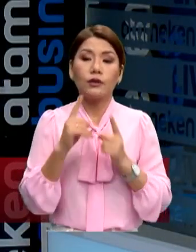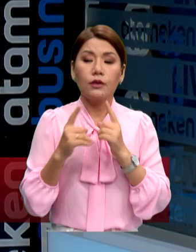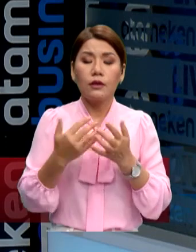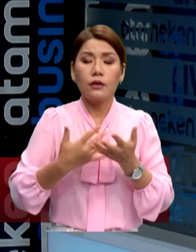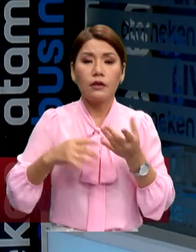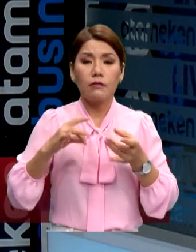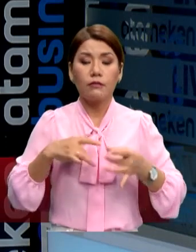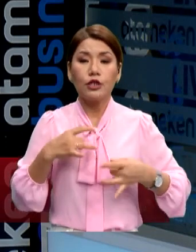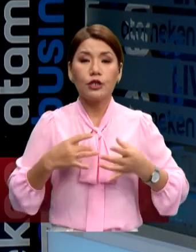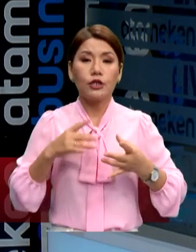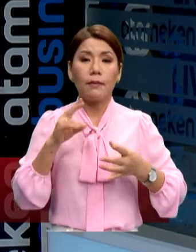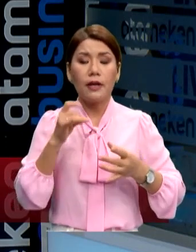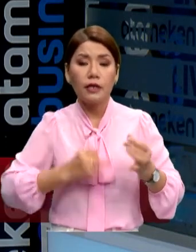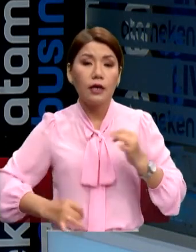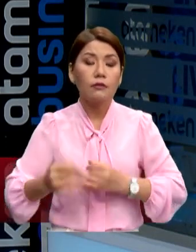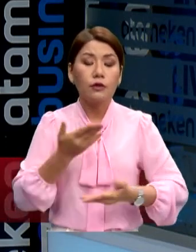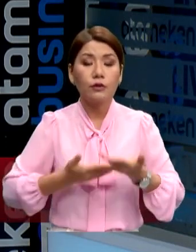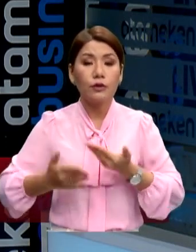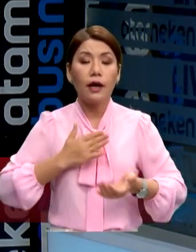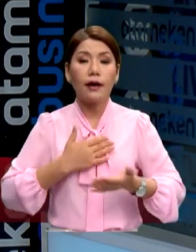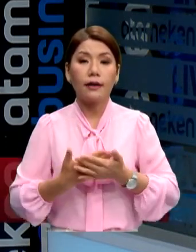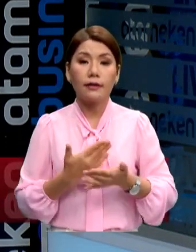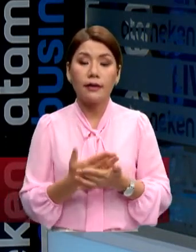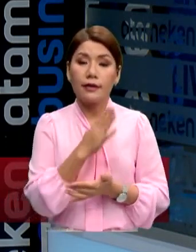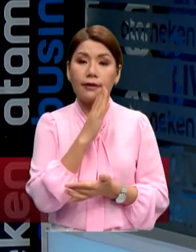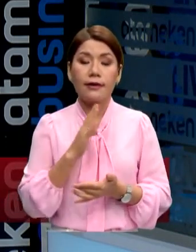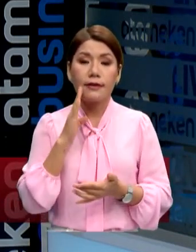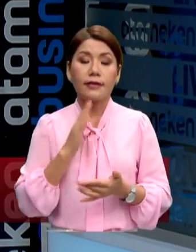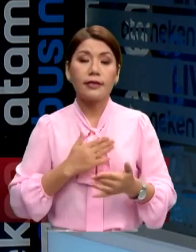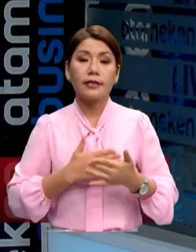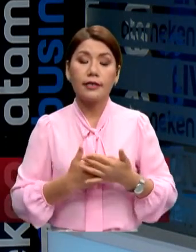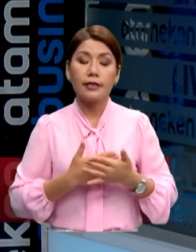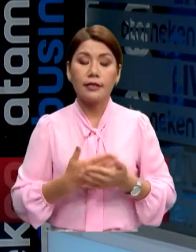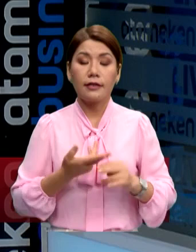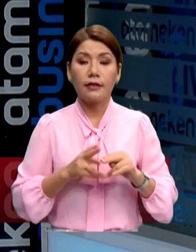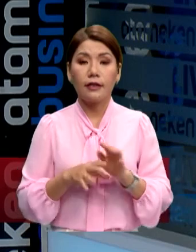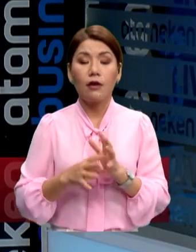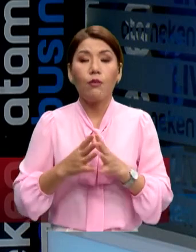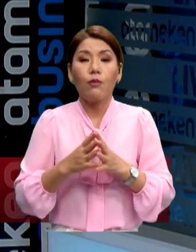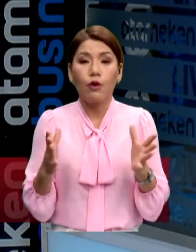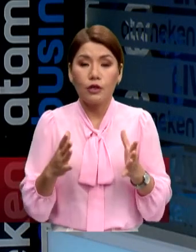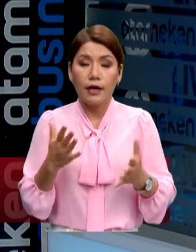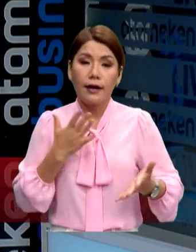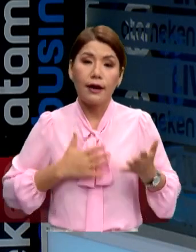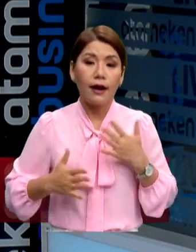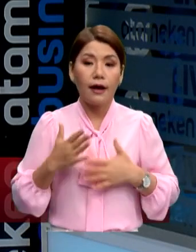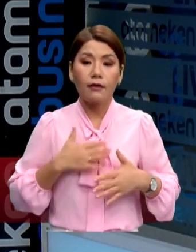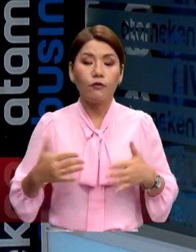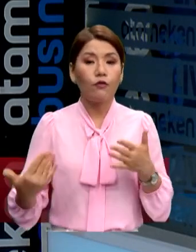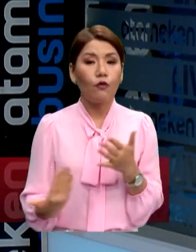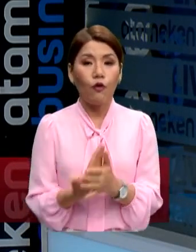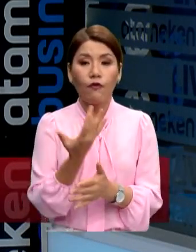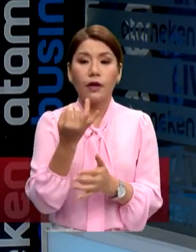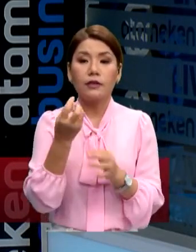среди экспертов, политиков, ну и, конечно же, активисток женского движения. И пока большинство казахстанок радовалось новым срокам выхода